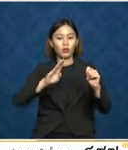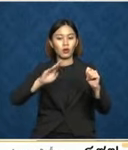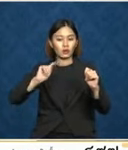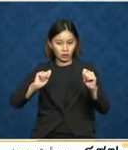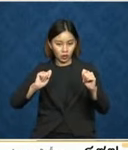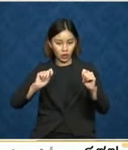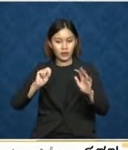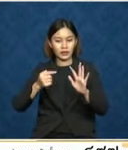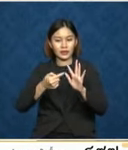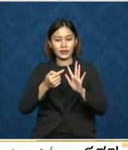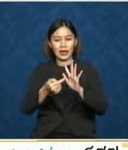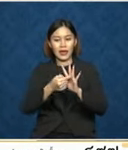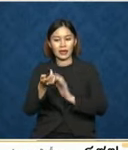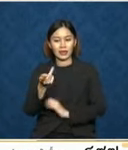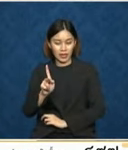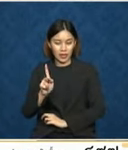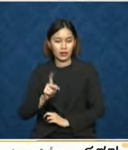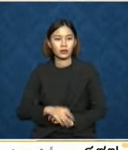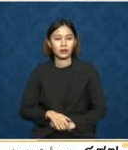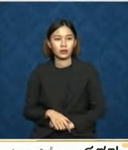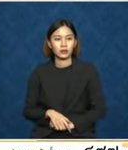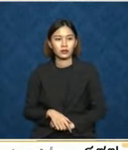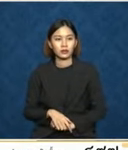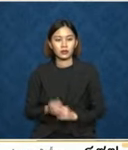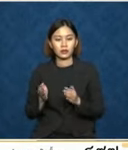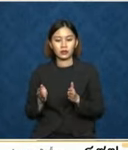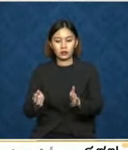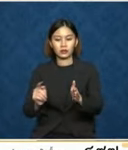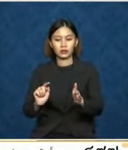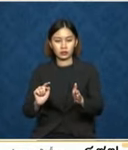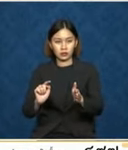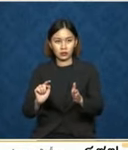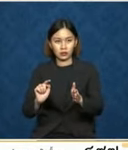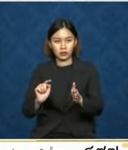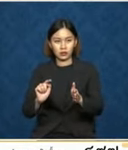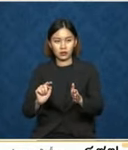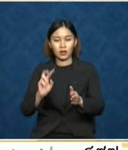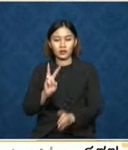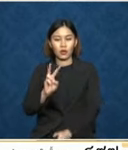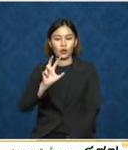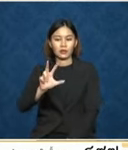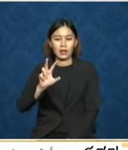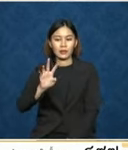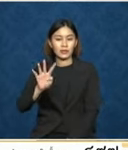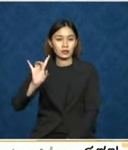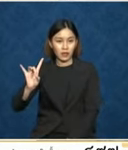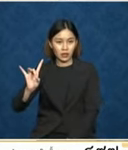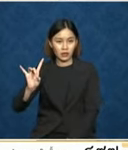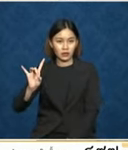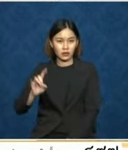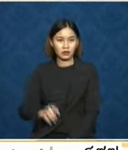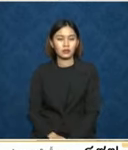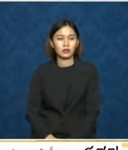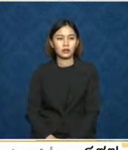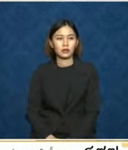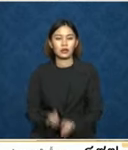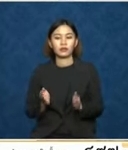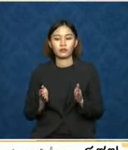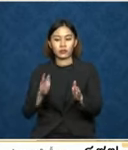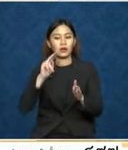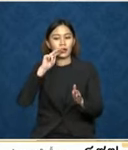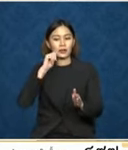นาแคอำเภอนายูงนะคะคือถนนทางหลวงแผ่นดินสาย2348สายน้ำโสมปาก